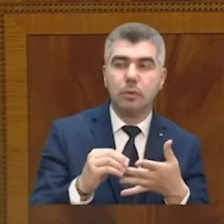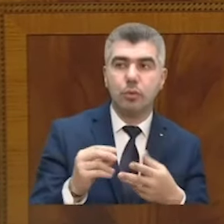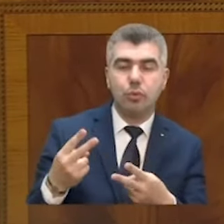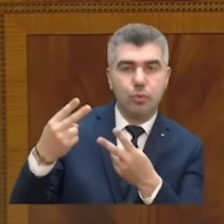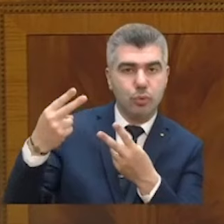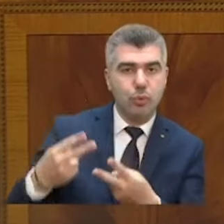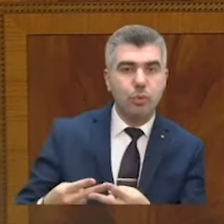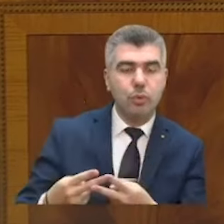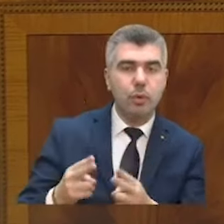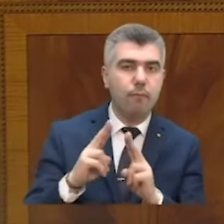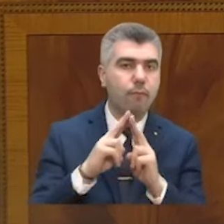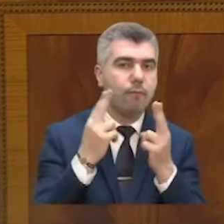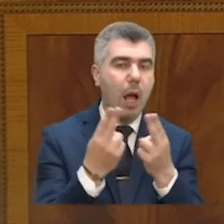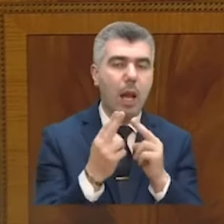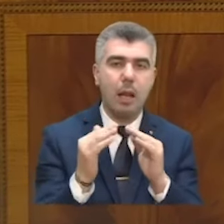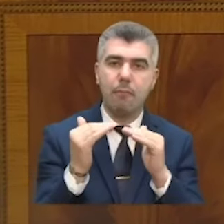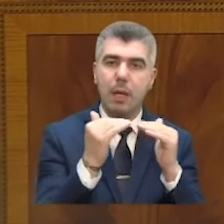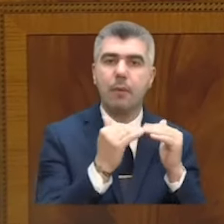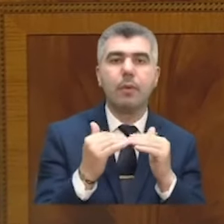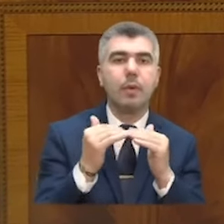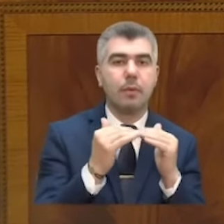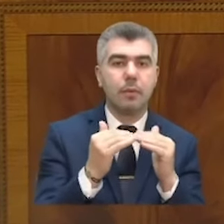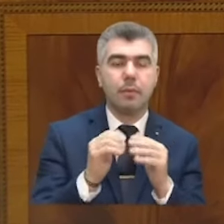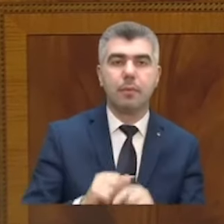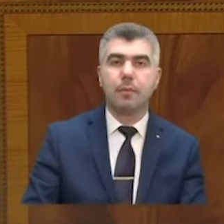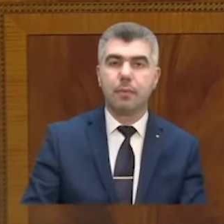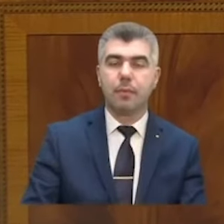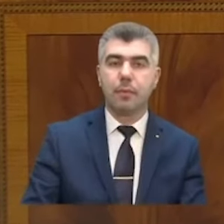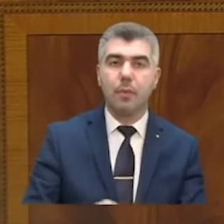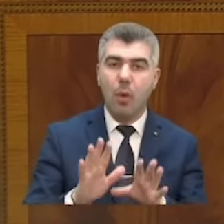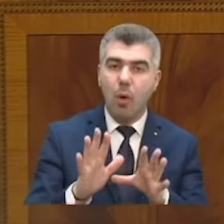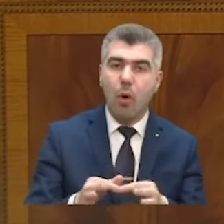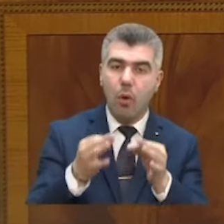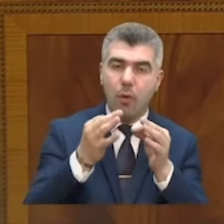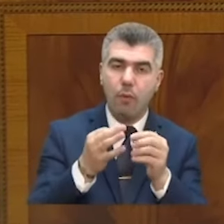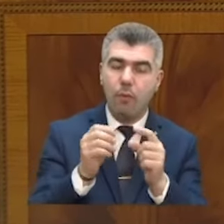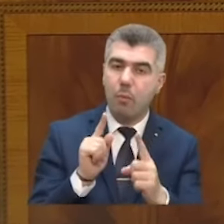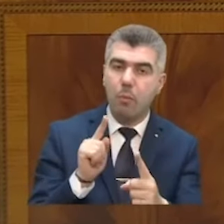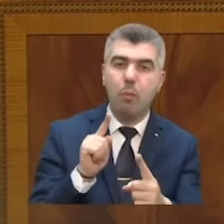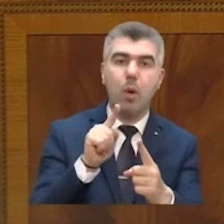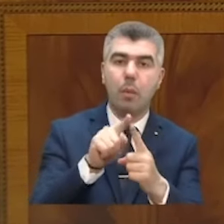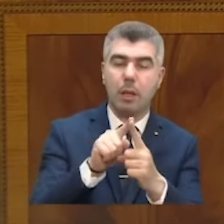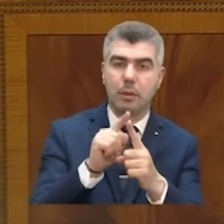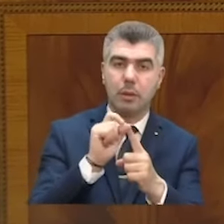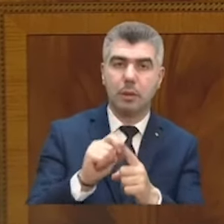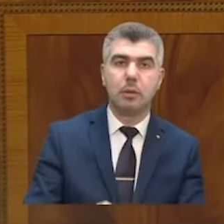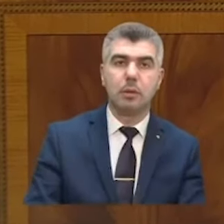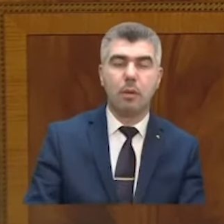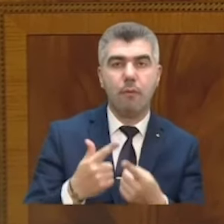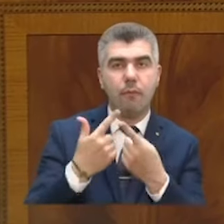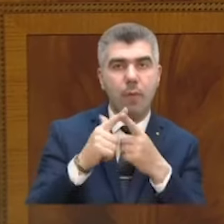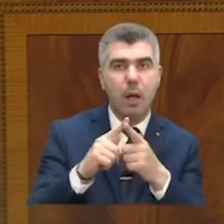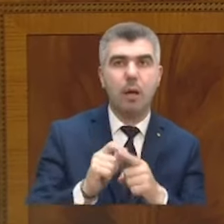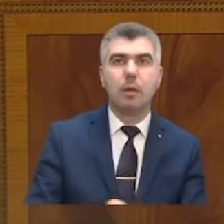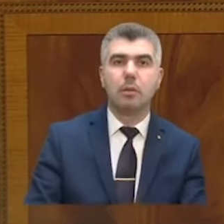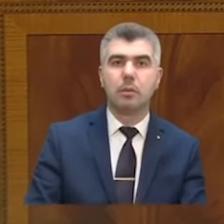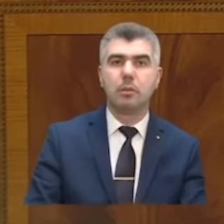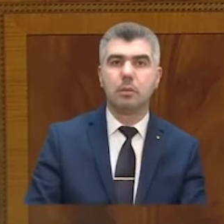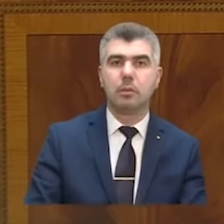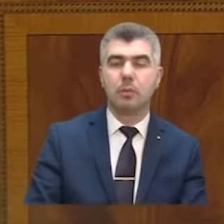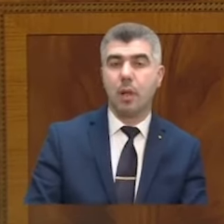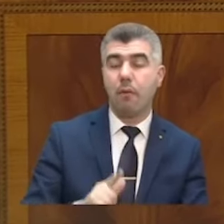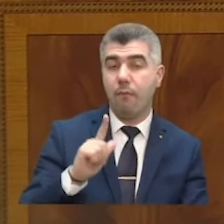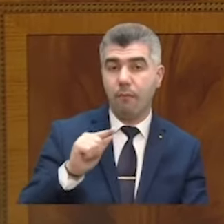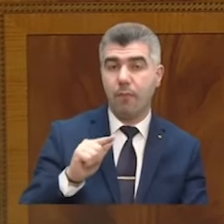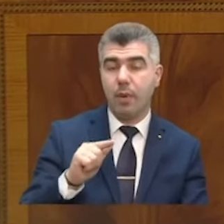الاستثمارية العالمية، وهو ما كانت له انعكاسات مباشرة في مستويات عديدة، لعل أهمها